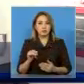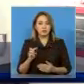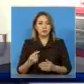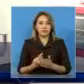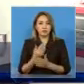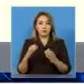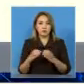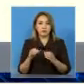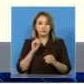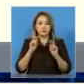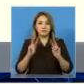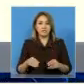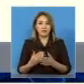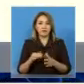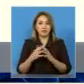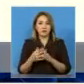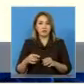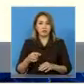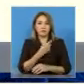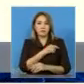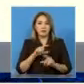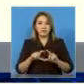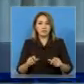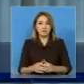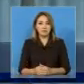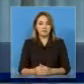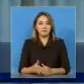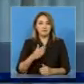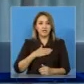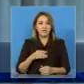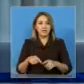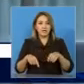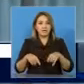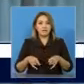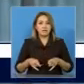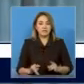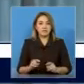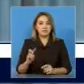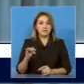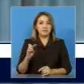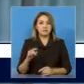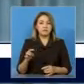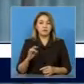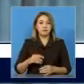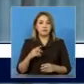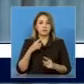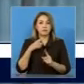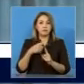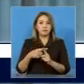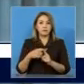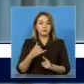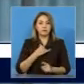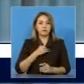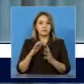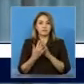из узкопрофильных специалистов в районной больнице. Так как родом сам с Алгинского района, еще плюс у меня